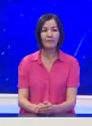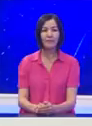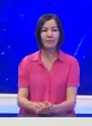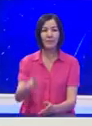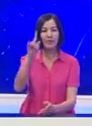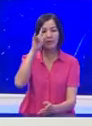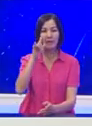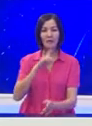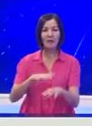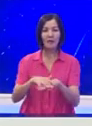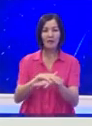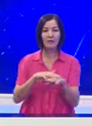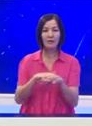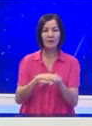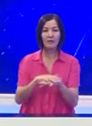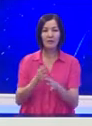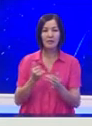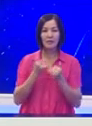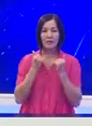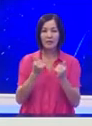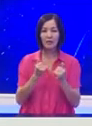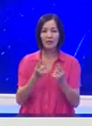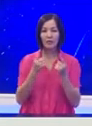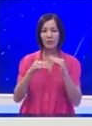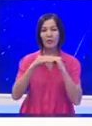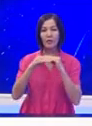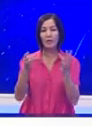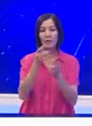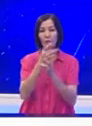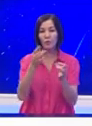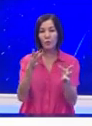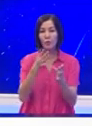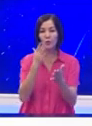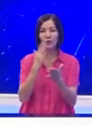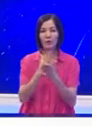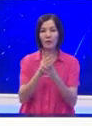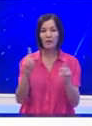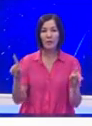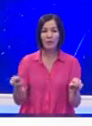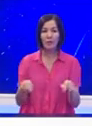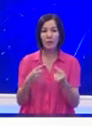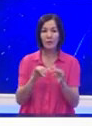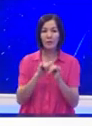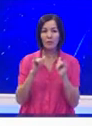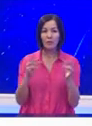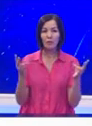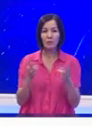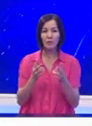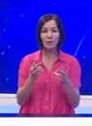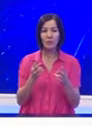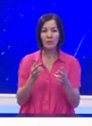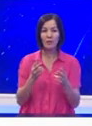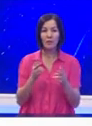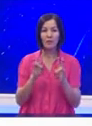Қазақ деген халықтың өзінің сыйластық несі бар, ұлы даланың сондай мәдениеті бар. Соны қалыптастыра алсақ, сонда мен ойлаймын